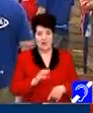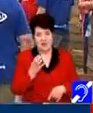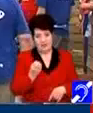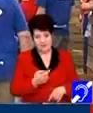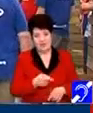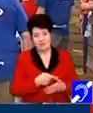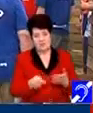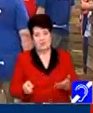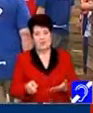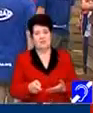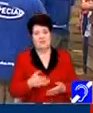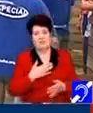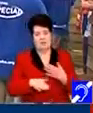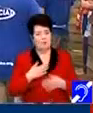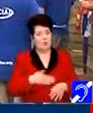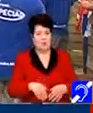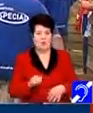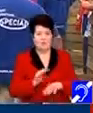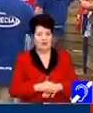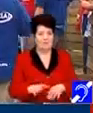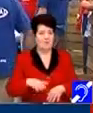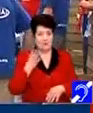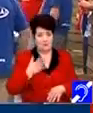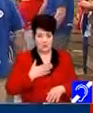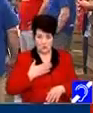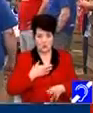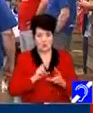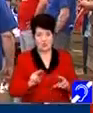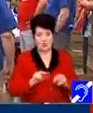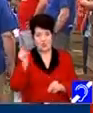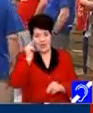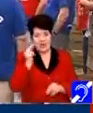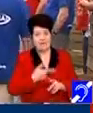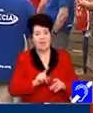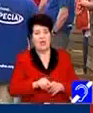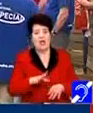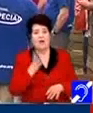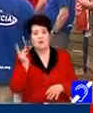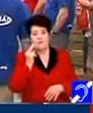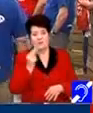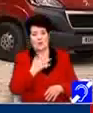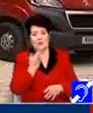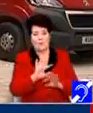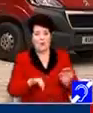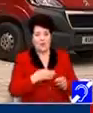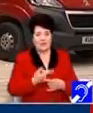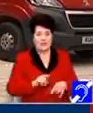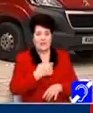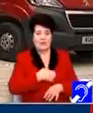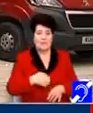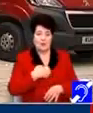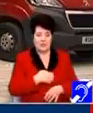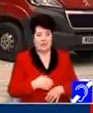dată accentuez faptul că mă bucur, faptul că noi cu foștii noștri elevi putem să realizăm unele proiecte atât de